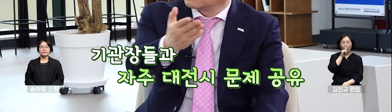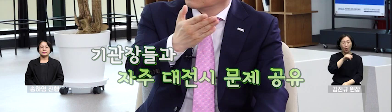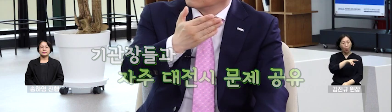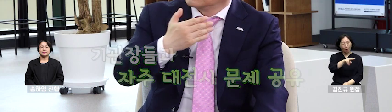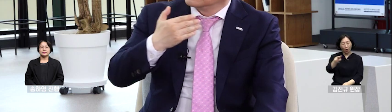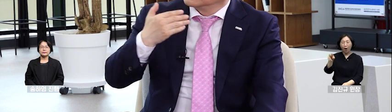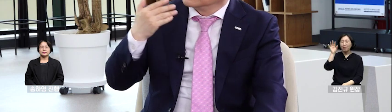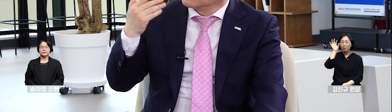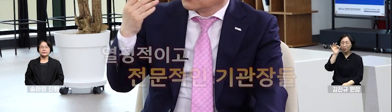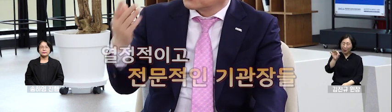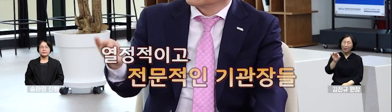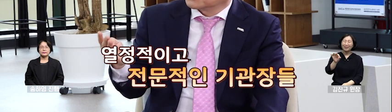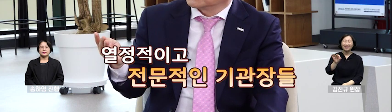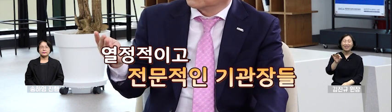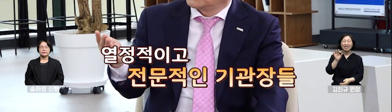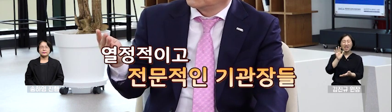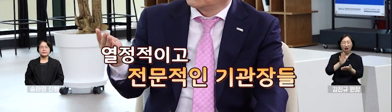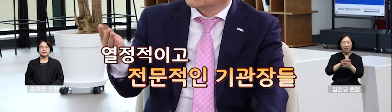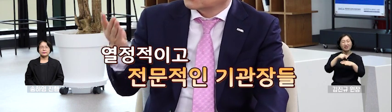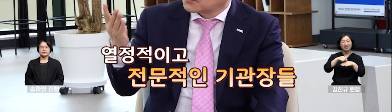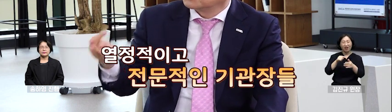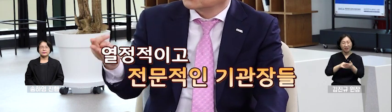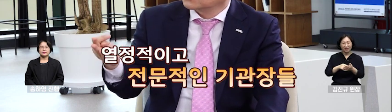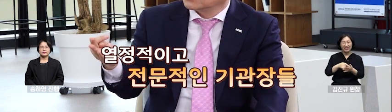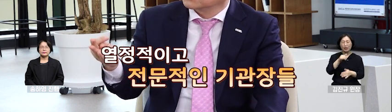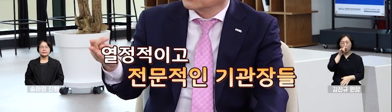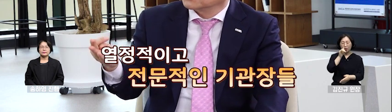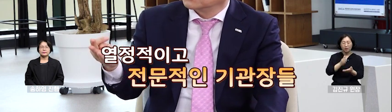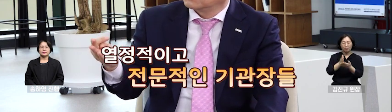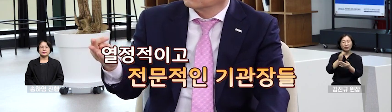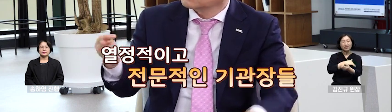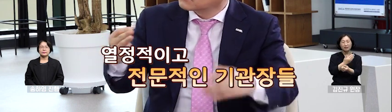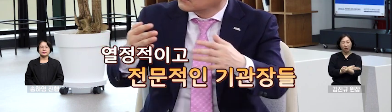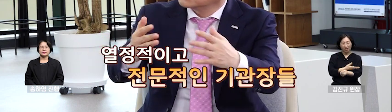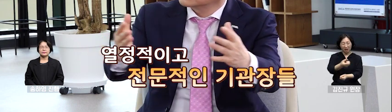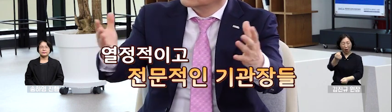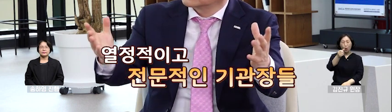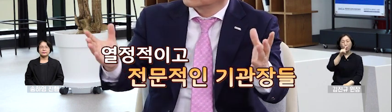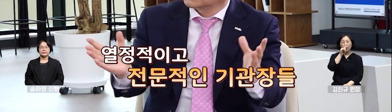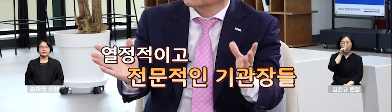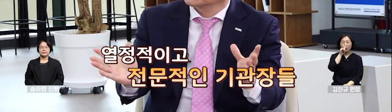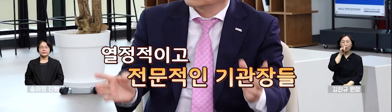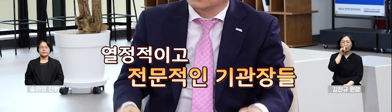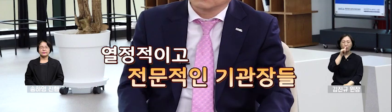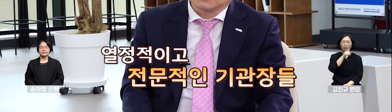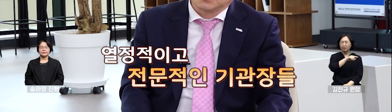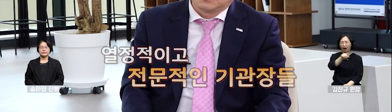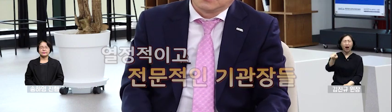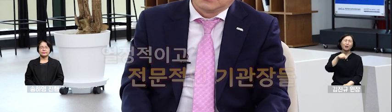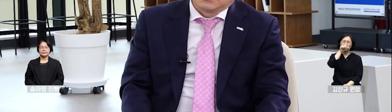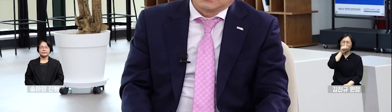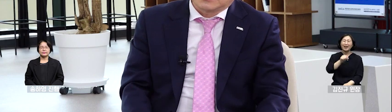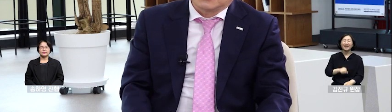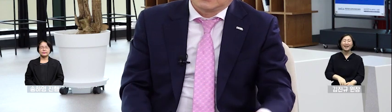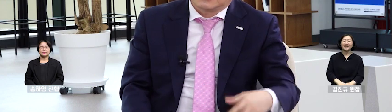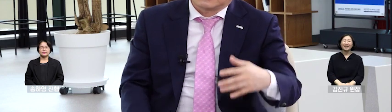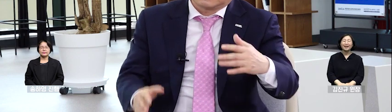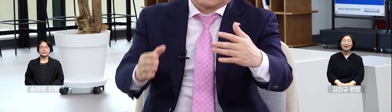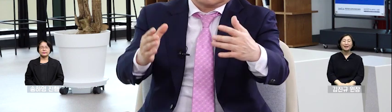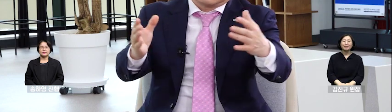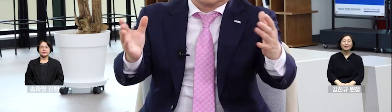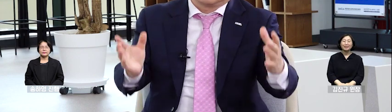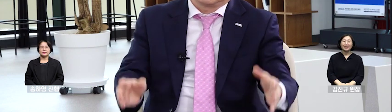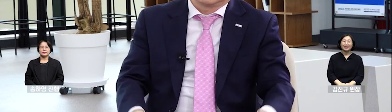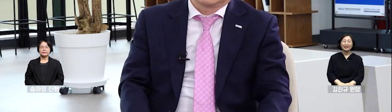다들 열정적이고 아 전문성도 갖고 계시고 흘 너무 좋습니다 대전에